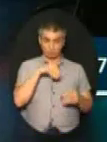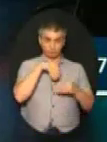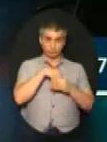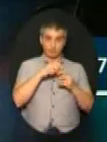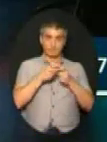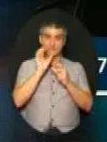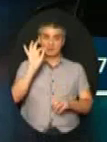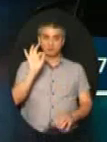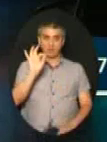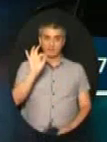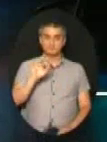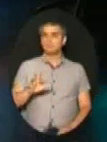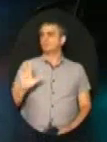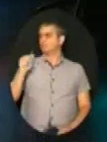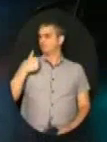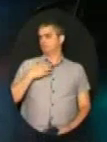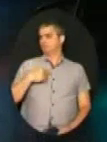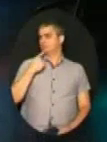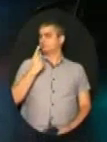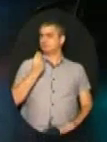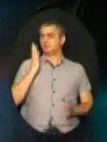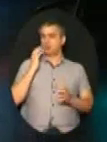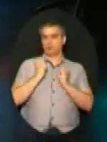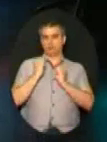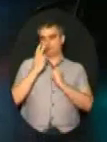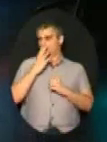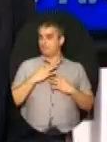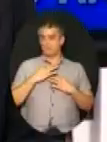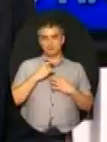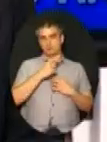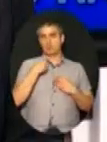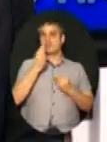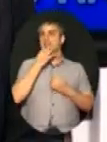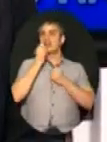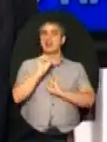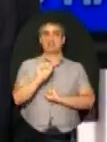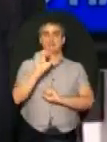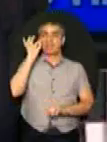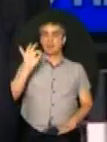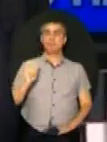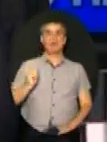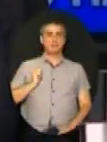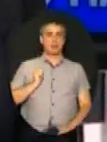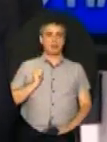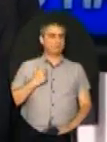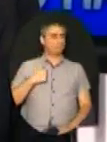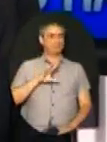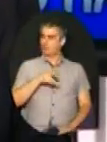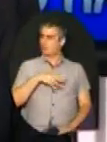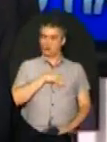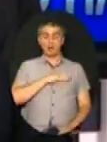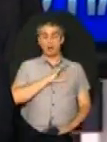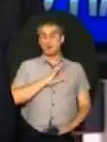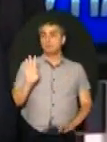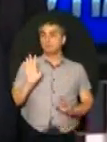שלכם? קודם כל אני רוצה לומר דברים מאוד קשים, מבחינתי ממש מתן לגיטימציה לפגיעה בחיילים. אינני יכולה לקבל